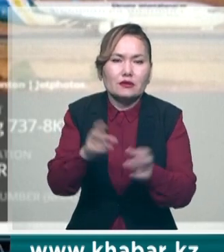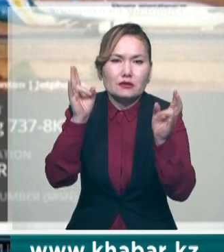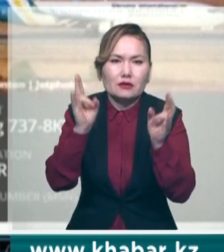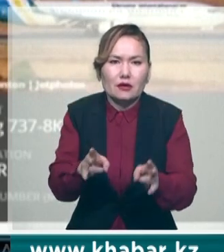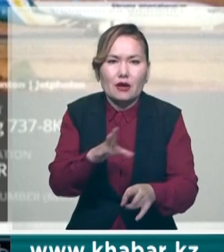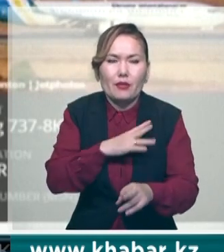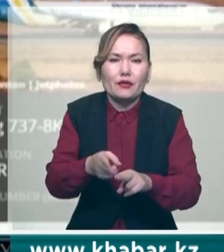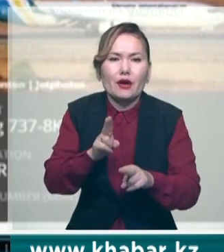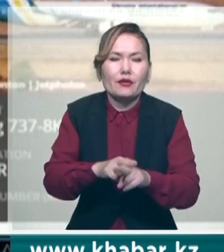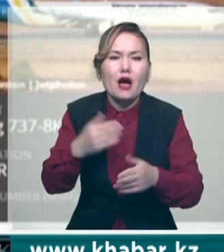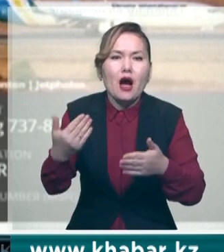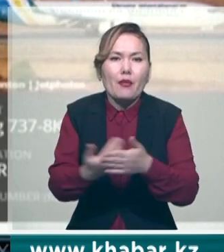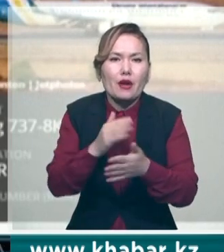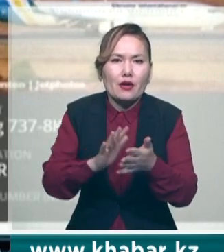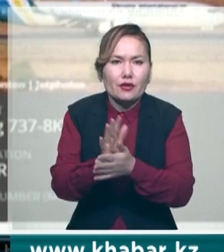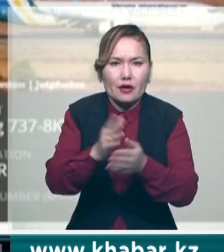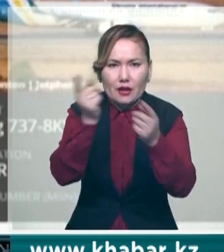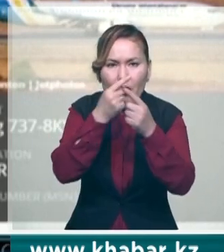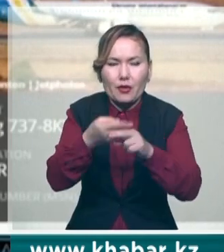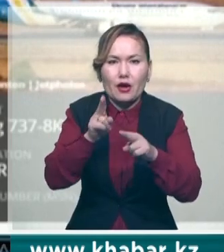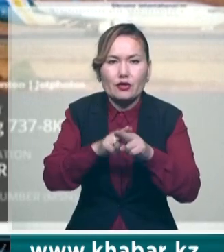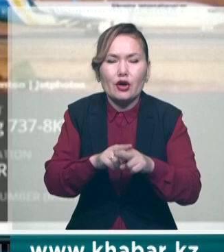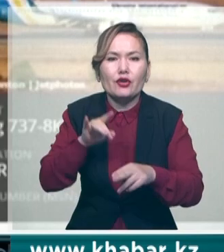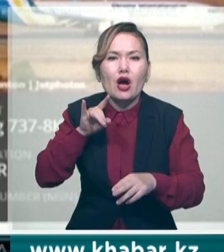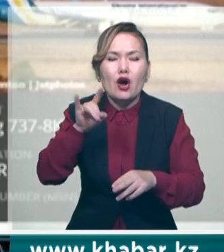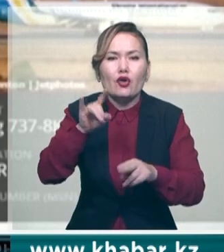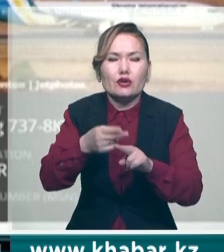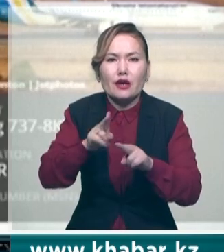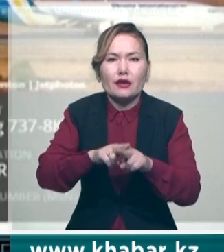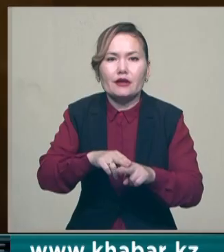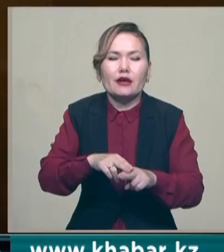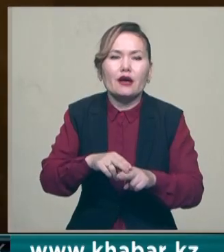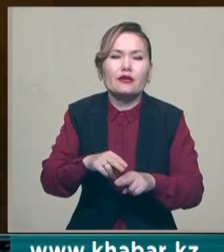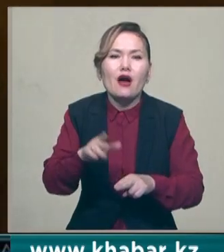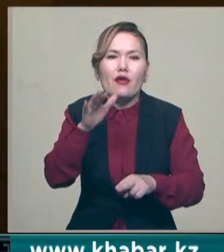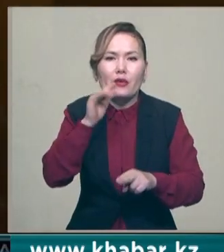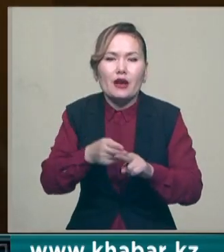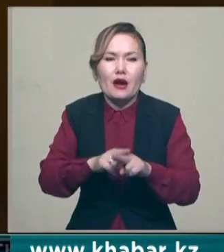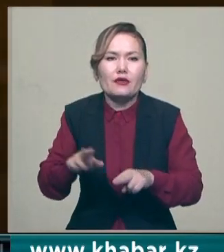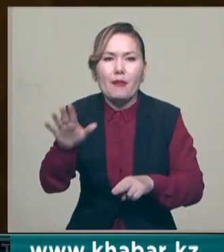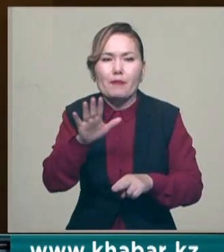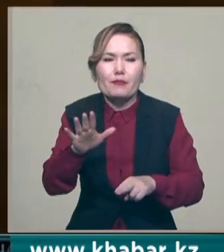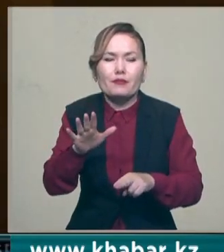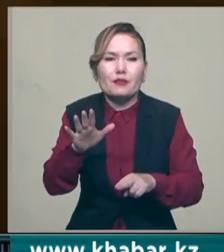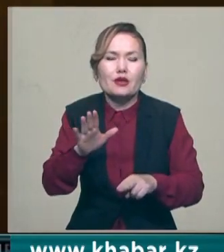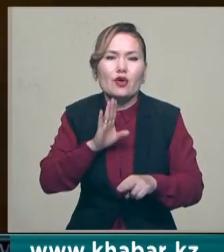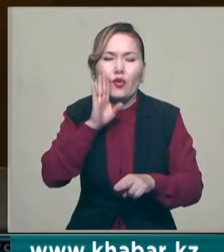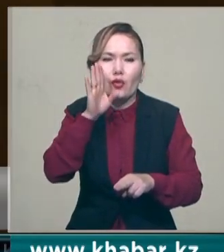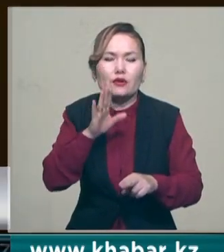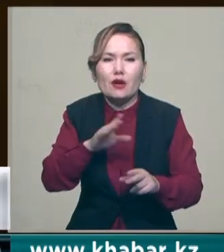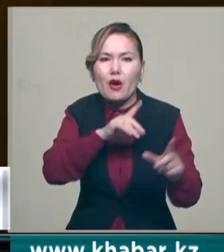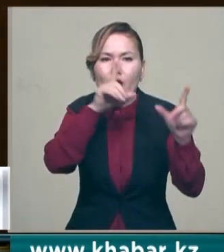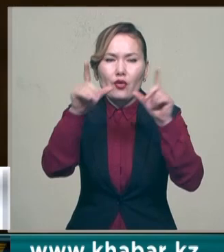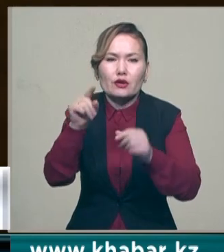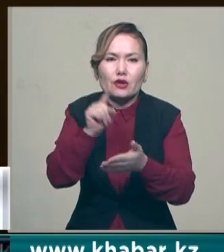байланыс үзілген. Ақпарат құралдарының хабарлауынша, ұшақ Тегерандан жергілікті уақыт бойынша сағат 5:15-те ұшып кетуі тиіс болған,